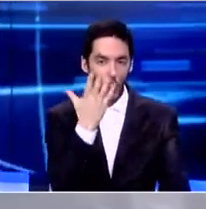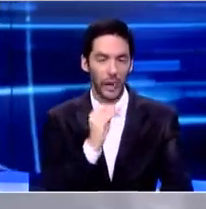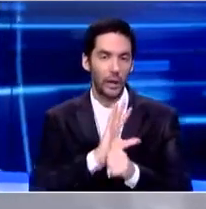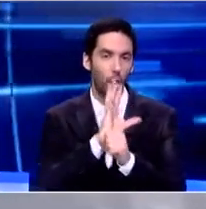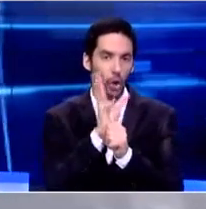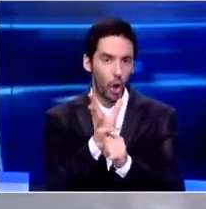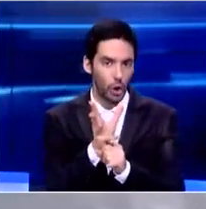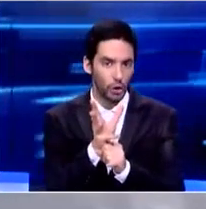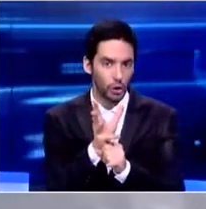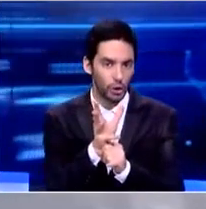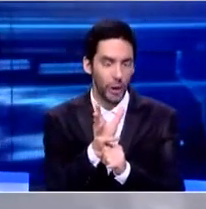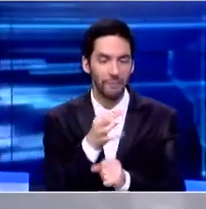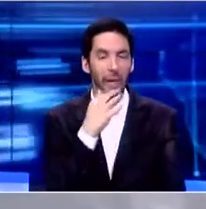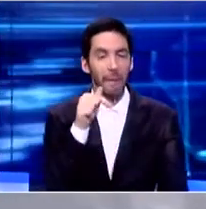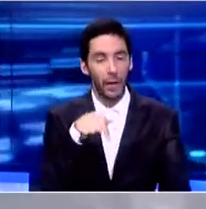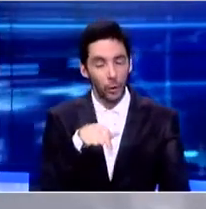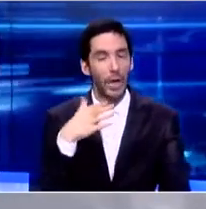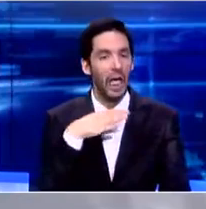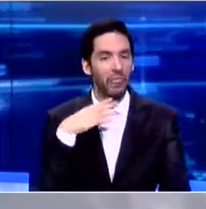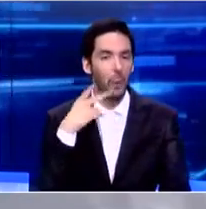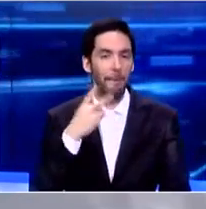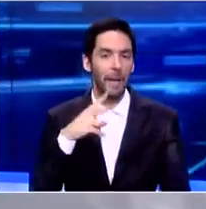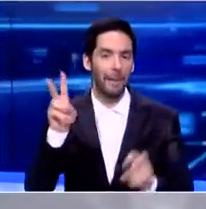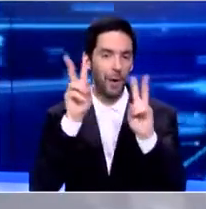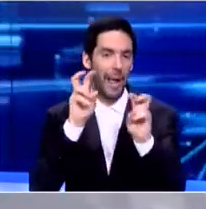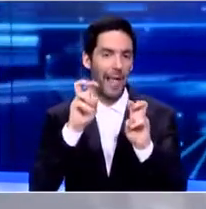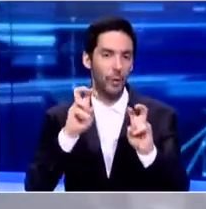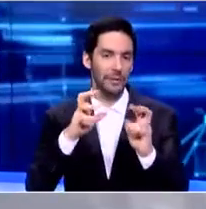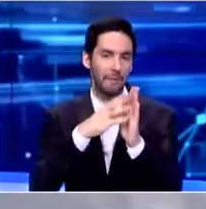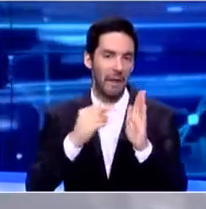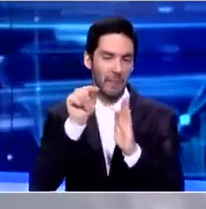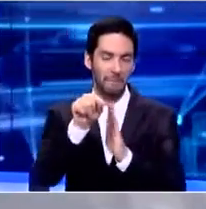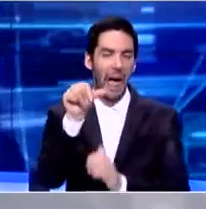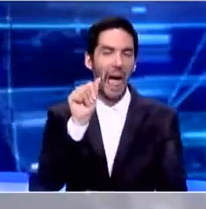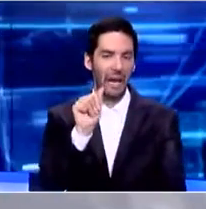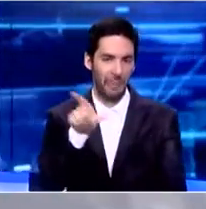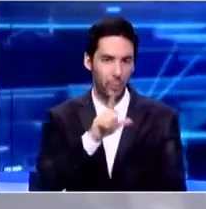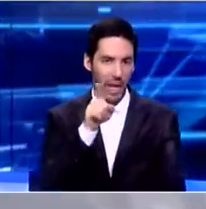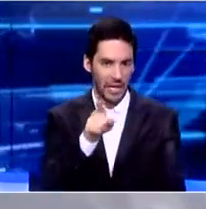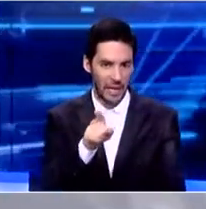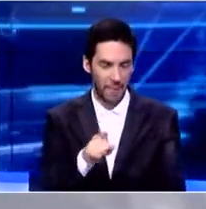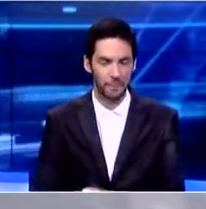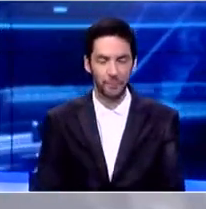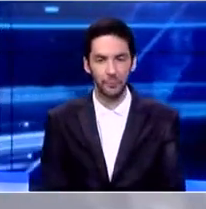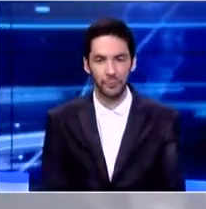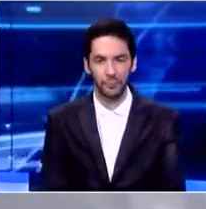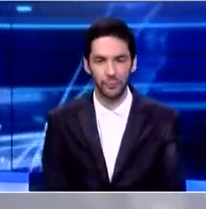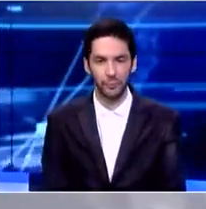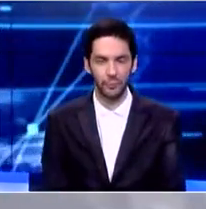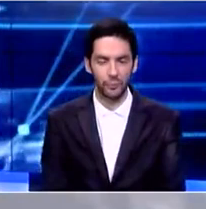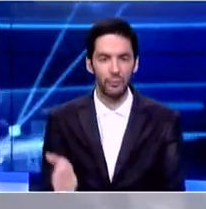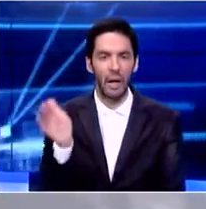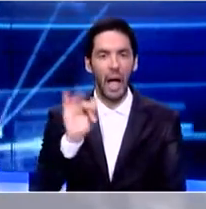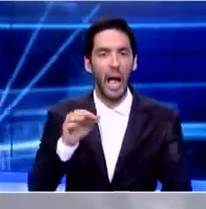και οι παρεμβάσεις για αυξημένο εργαστηριακό έλεγχο στην περιοχή. Στην διαφάνεια αυτή μπορούμε να δούμε την